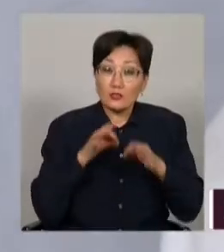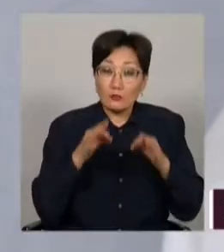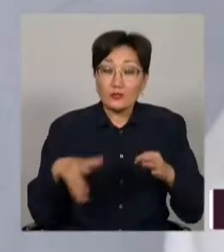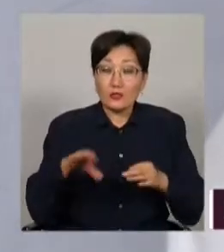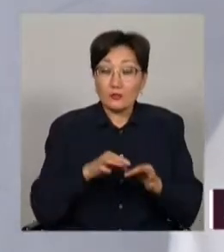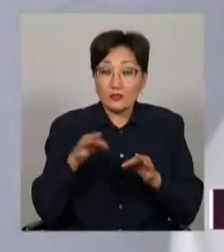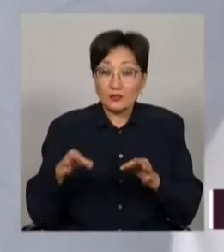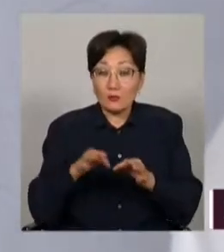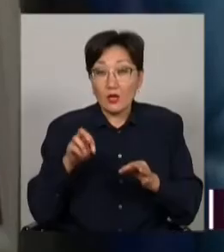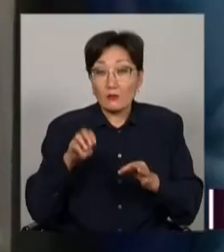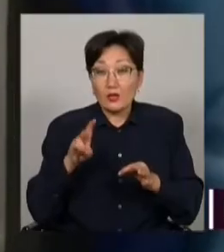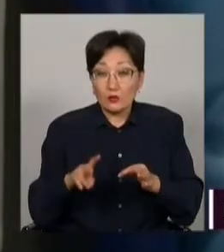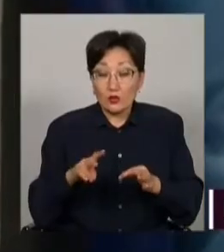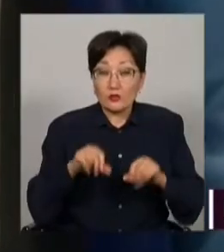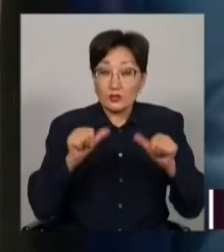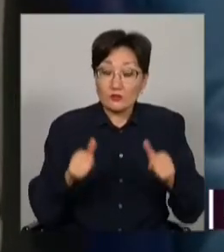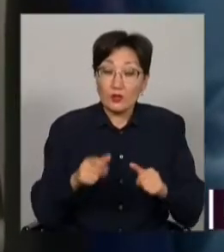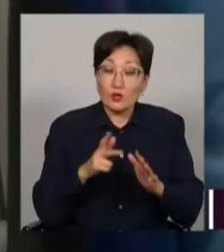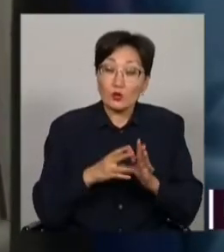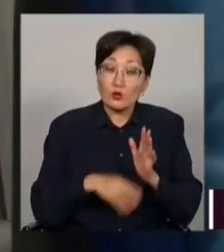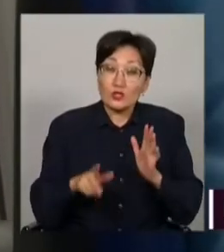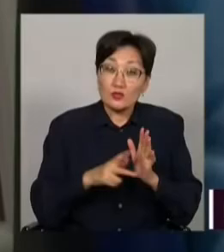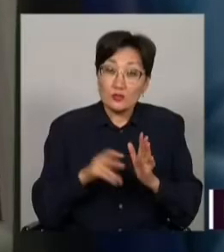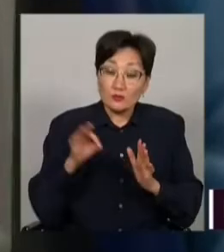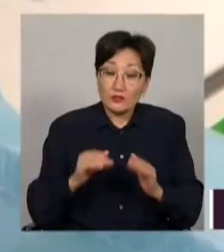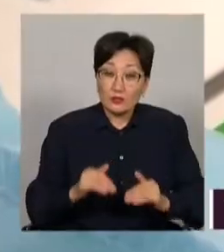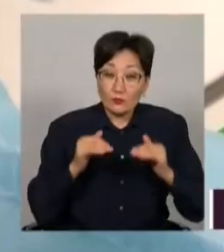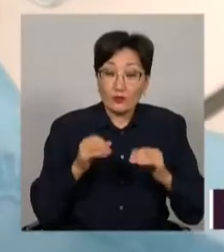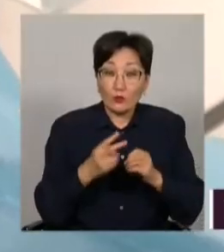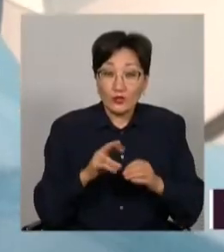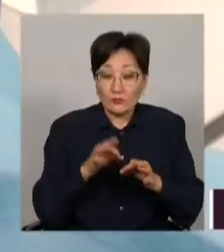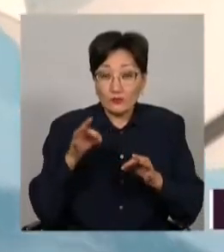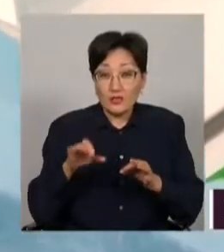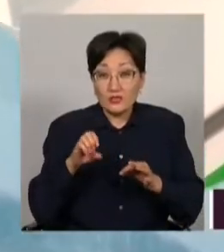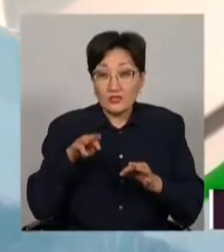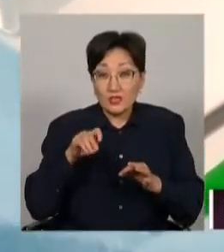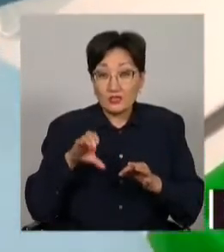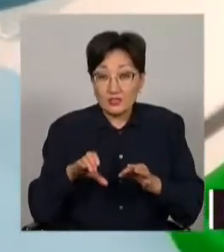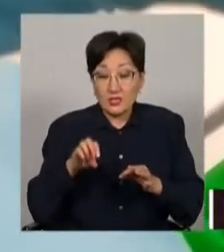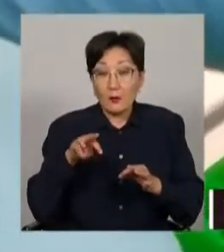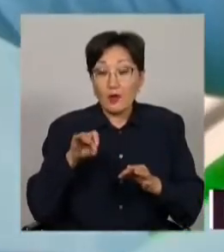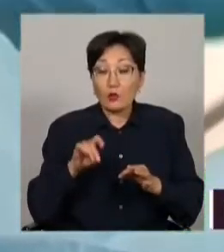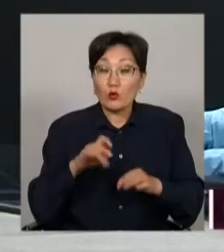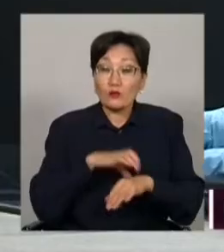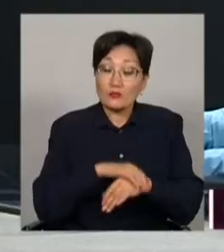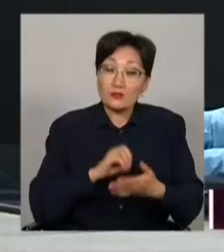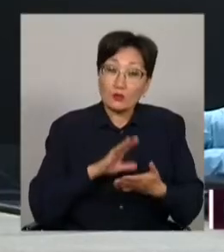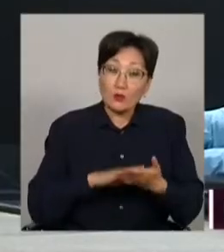барлық аймақта омикронның үлгісі 98%-дан жоғары болса, 12 өңірде стелс омикрон анықталған. Оның